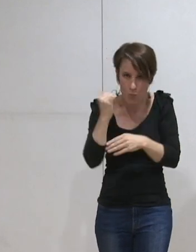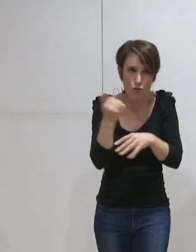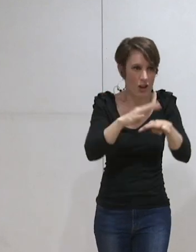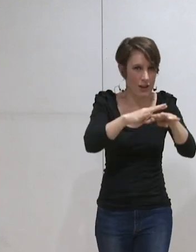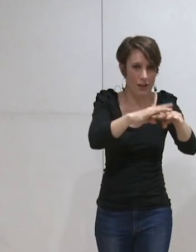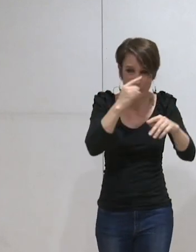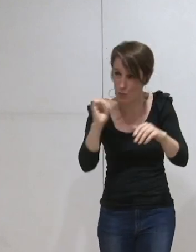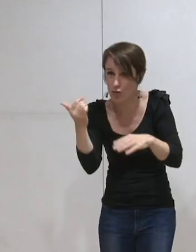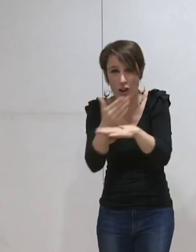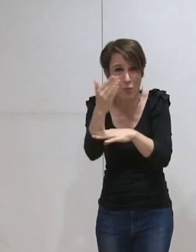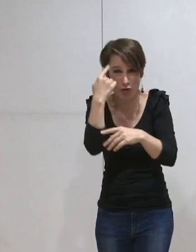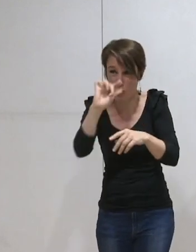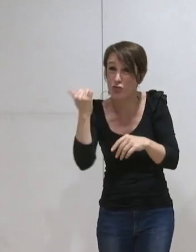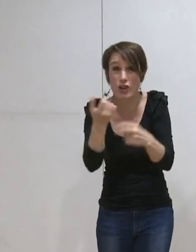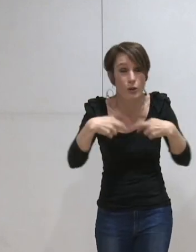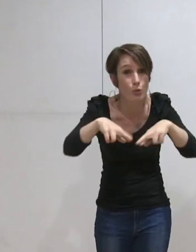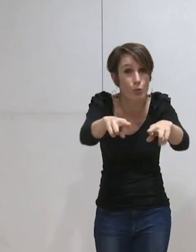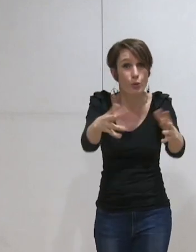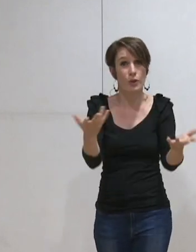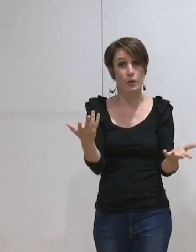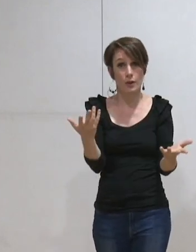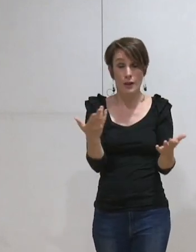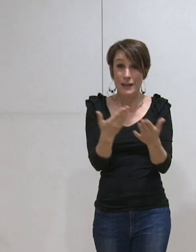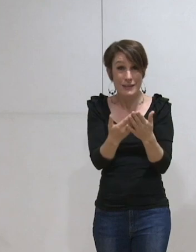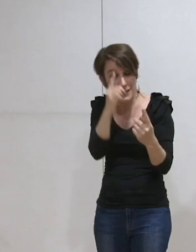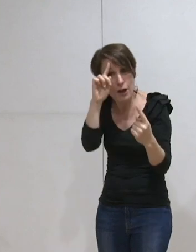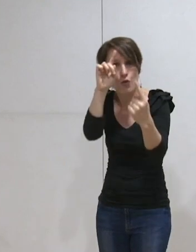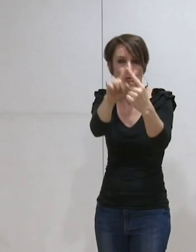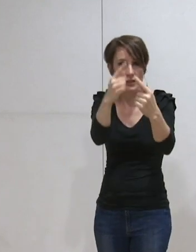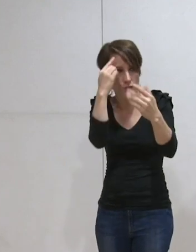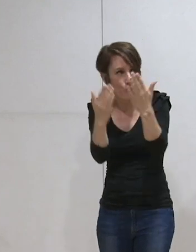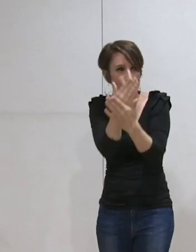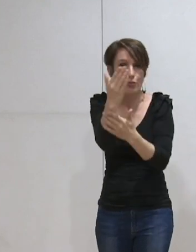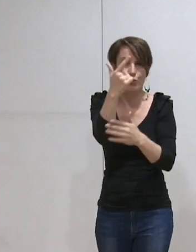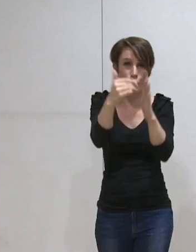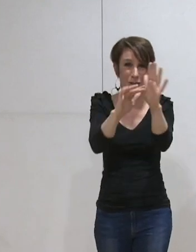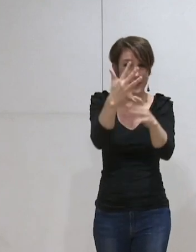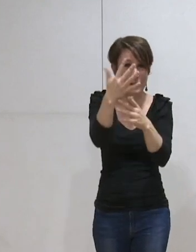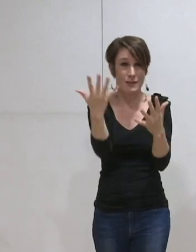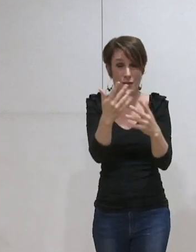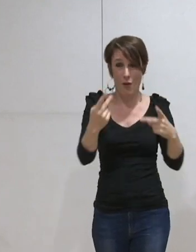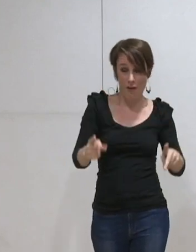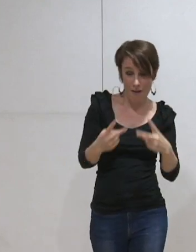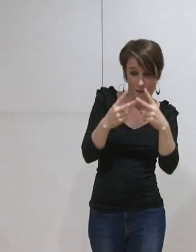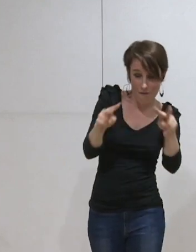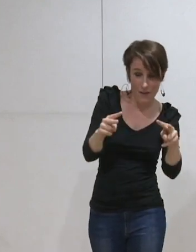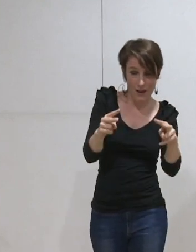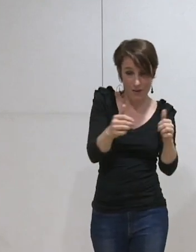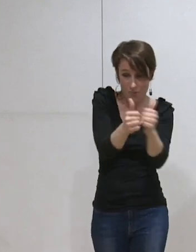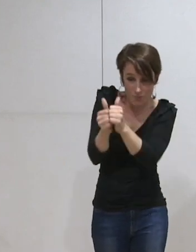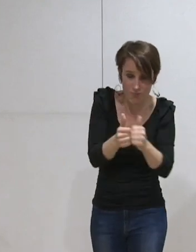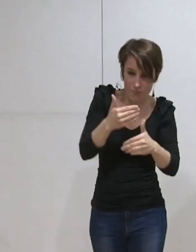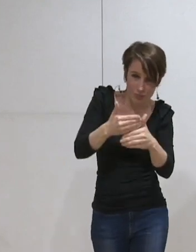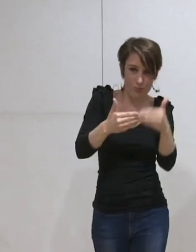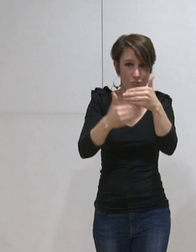confiance et l'enjeu est là finalement pour 2015 et pour la suite bâtir une ville où chacun trouve une place une ville